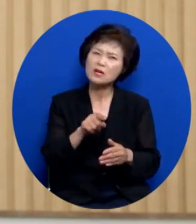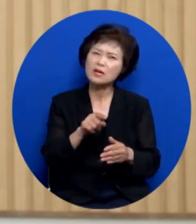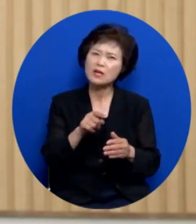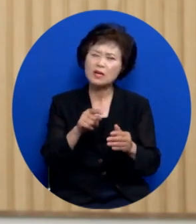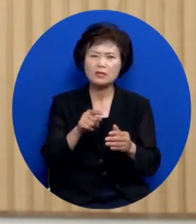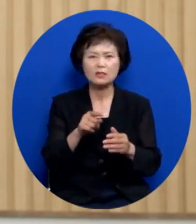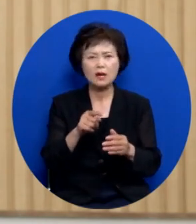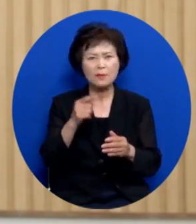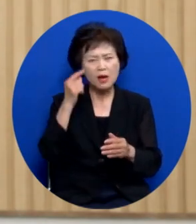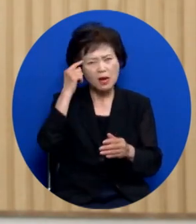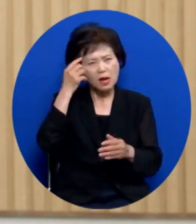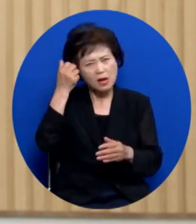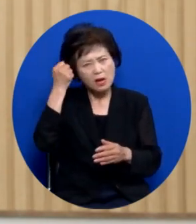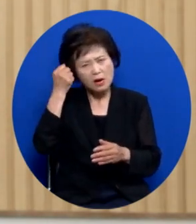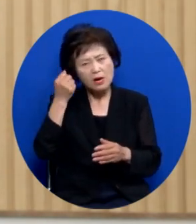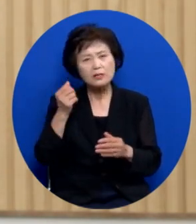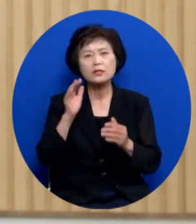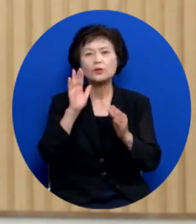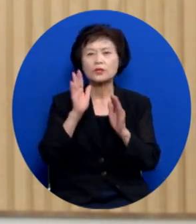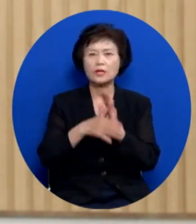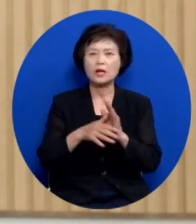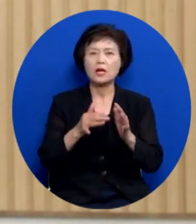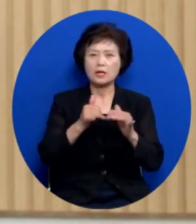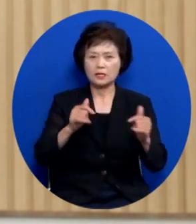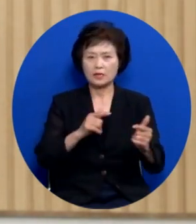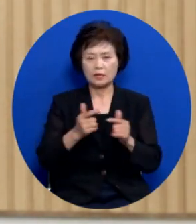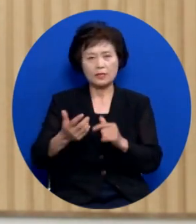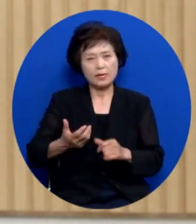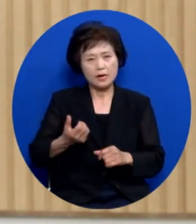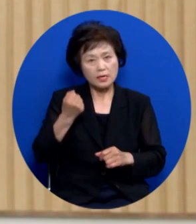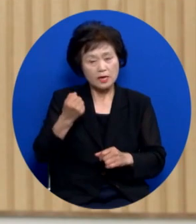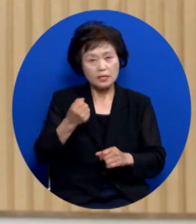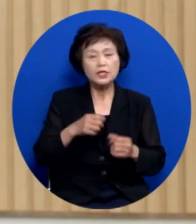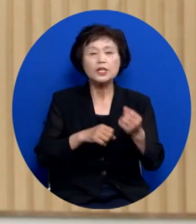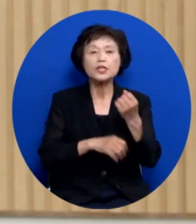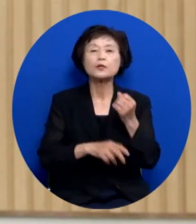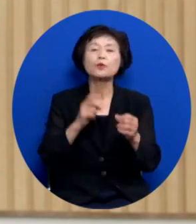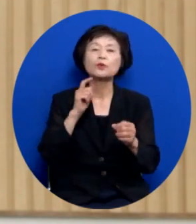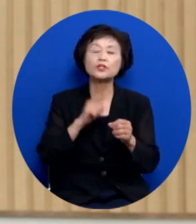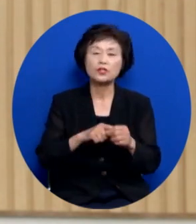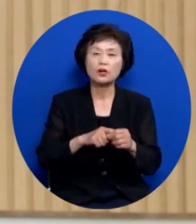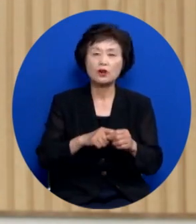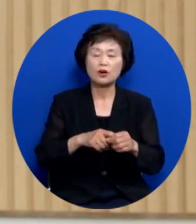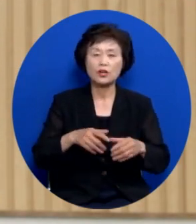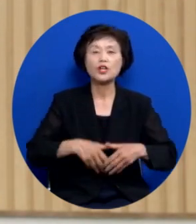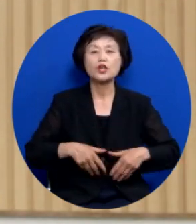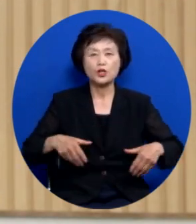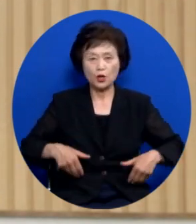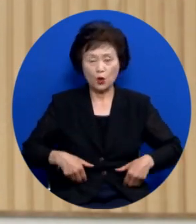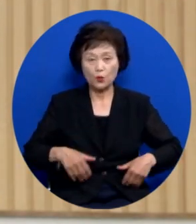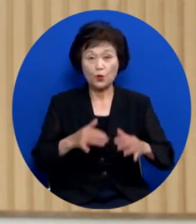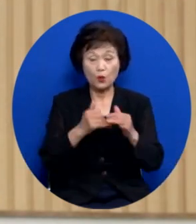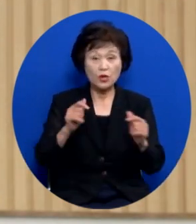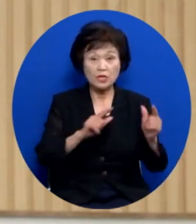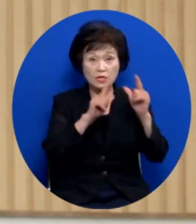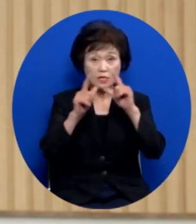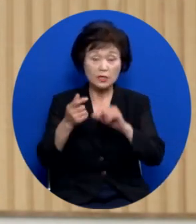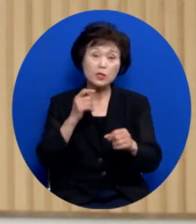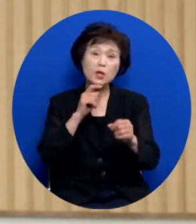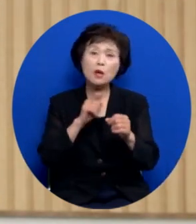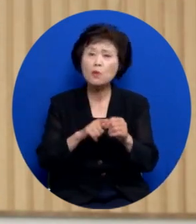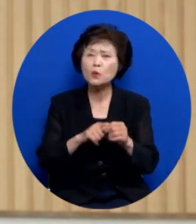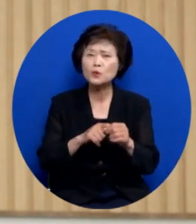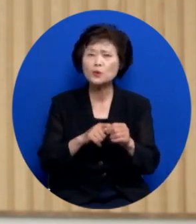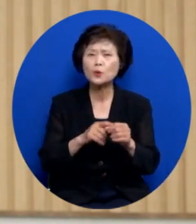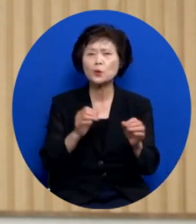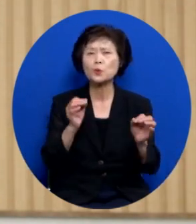때 인간이 가져야 할 기본적인 소양과 등목, 여유, 인생의 의미와 목적을 다룰